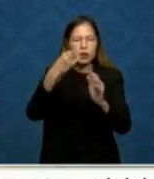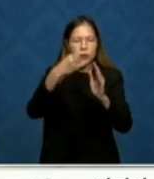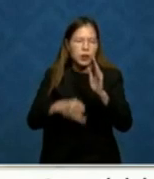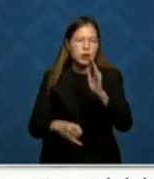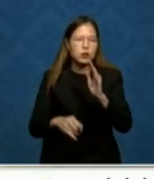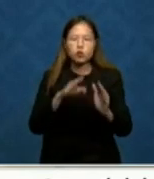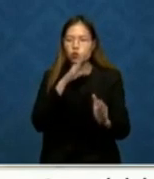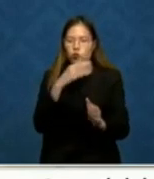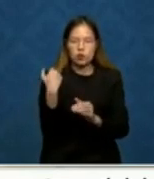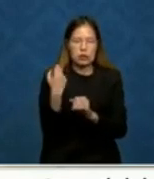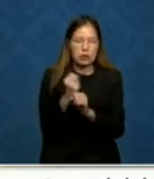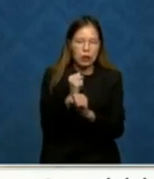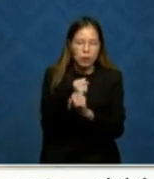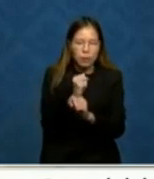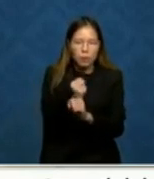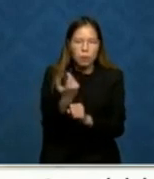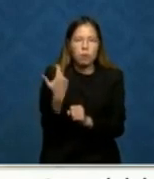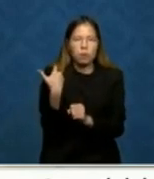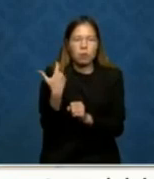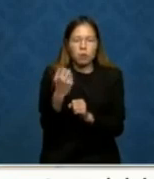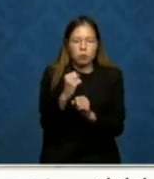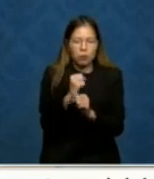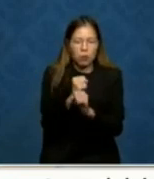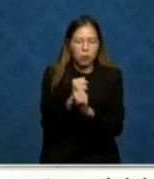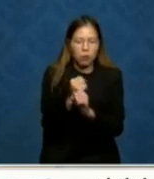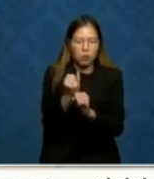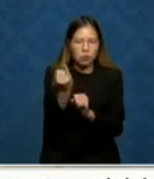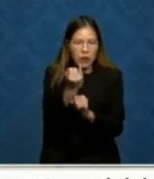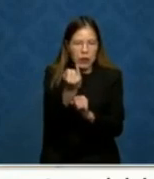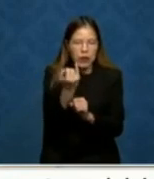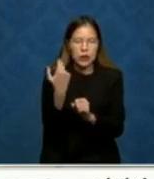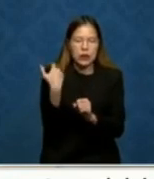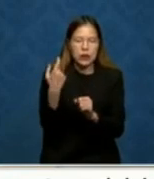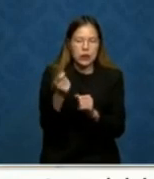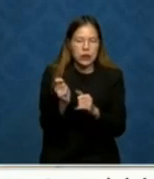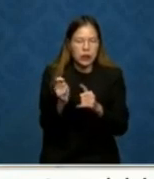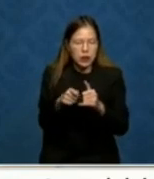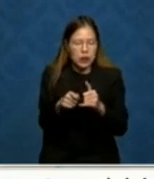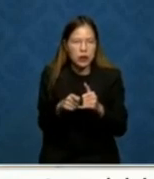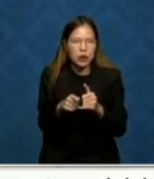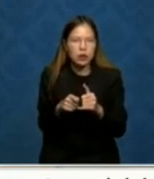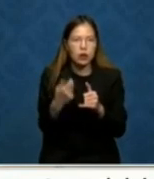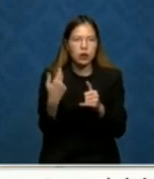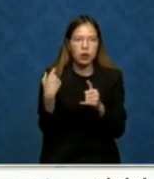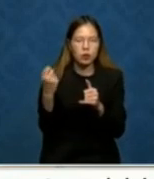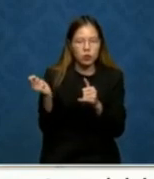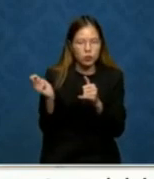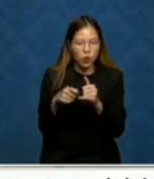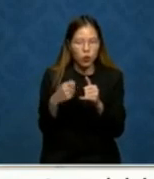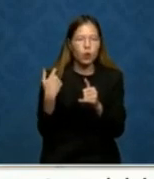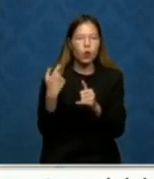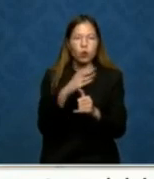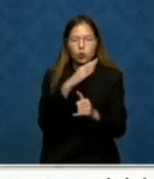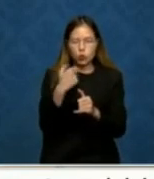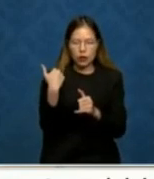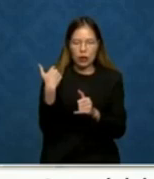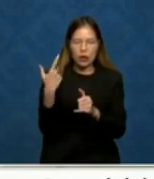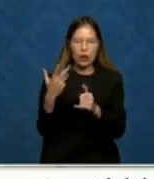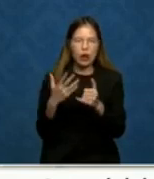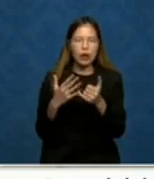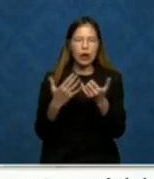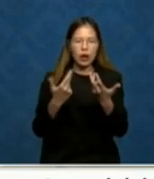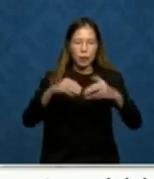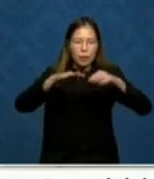อุกชะกันโทษก็ยิ่งสูงแน่นอนละครับยิ่งเหยื่ออายุน้อยก็ยิ่งจะต้องกำหนดโทษ